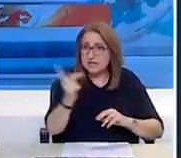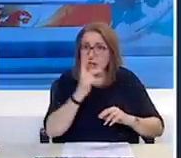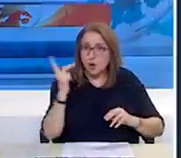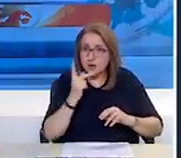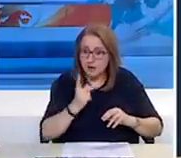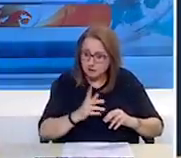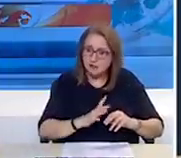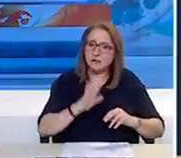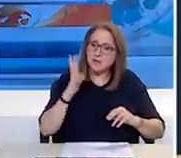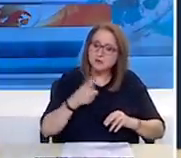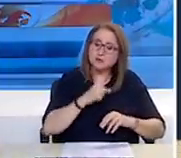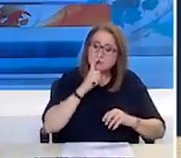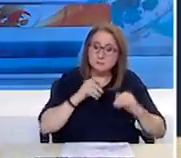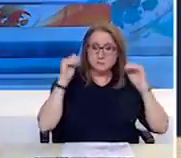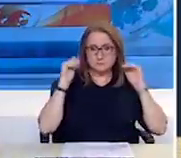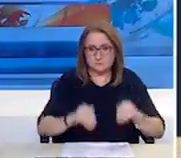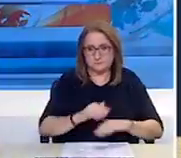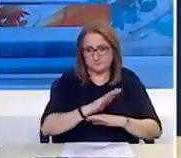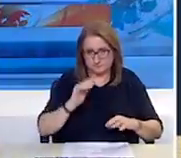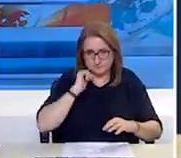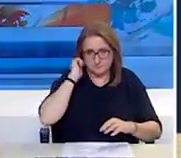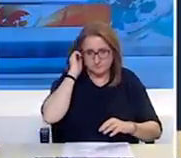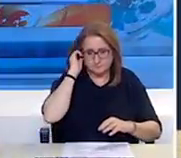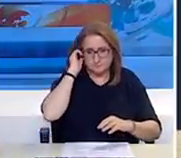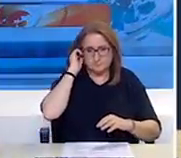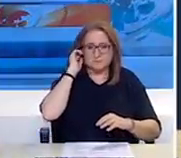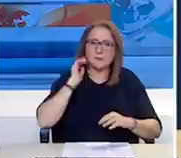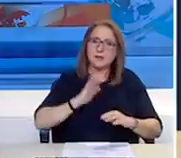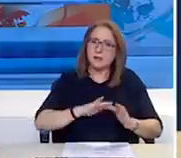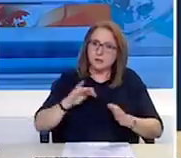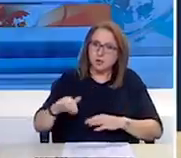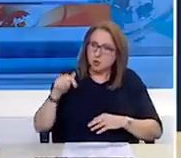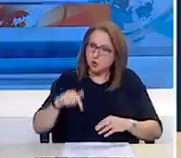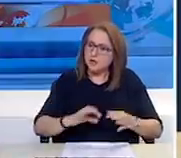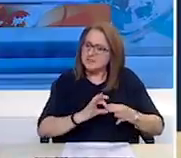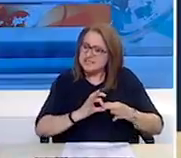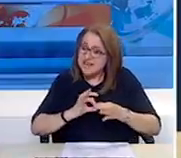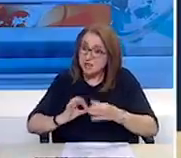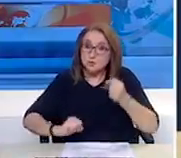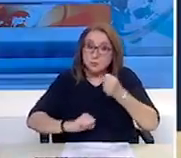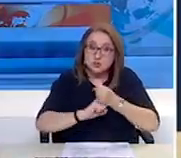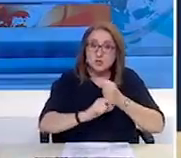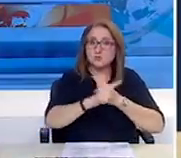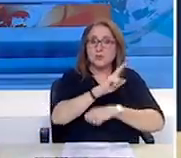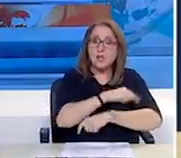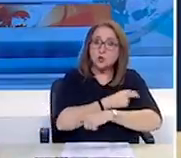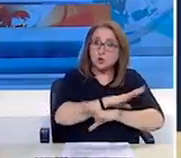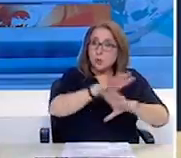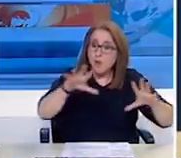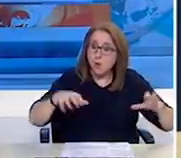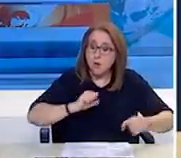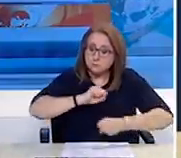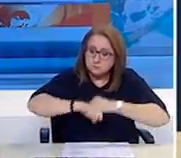στήριξη της κοινωνίας των πολιτών και των επιχειρήσεων προς το Εθνικό Σύστημα Υγείας συνεχίζεται, όπως συνεχίζεται ο αγώνας όλων μας αυτή την κρίσιμη